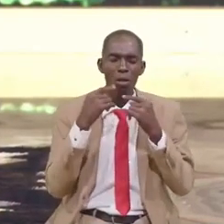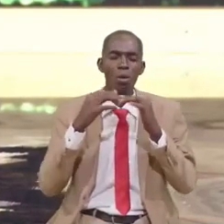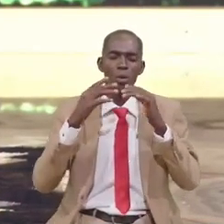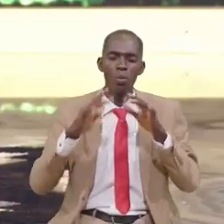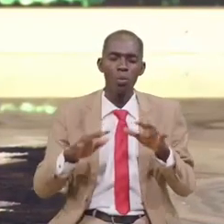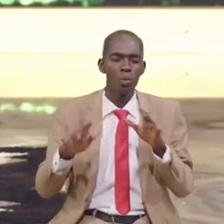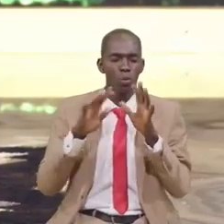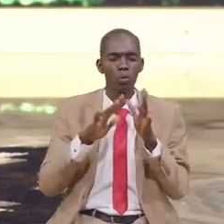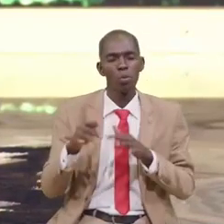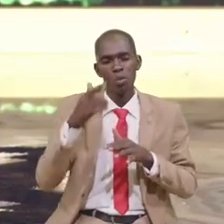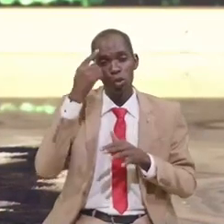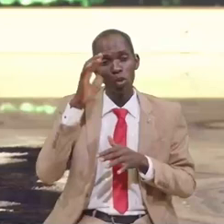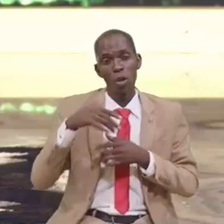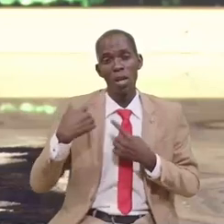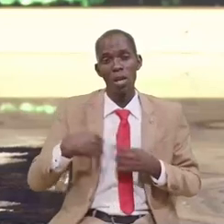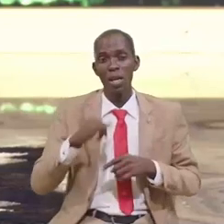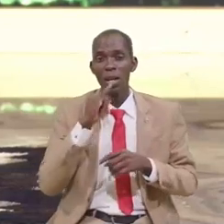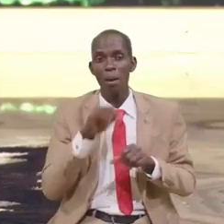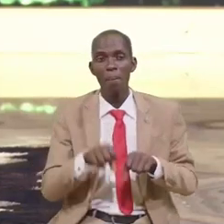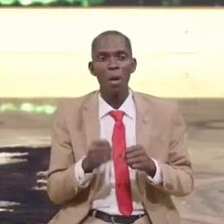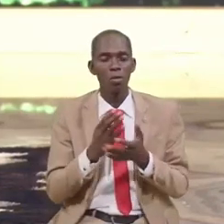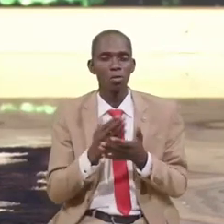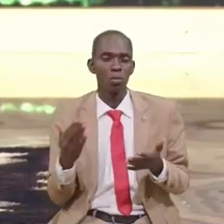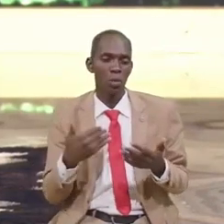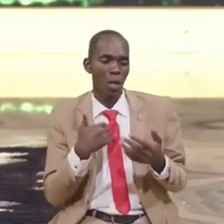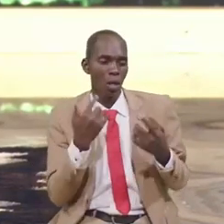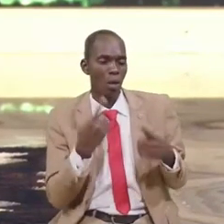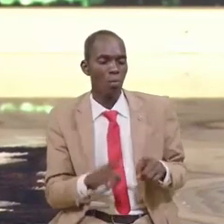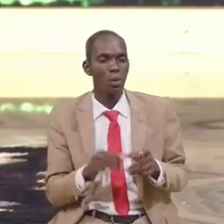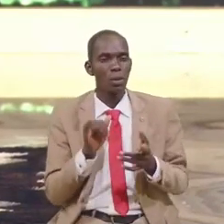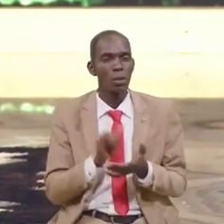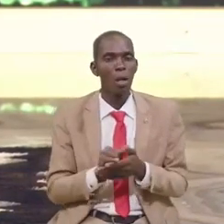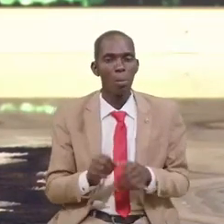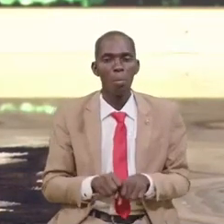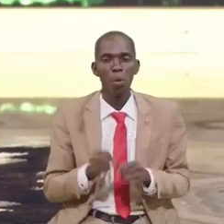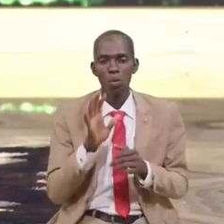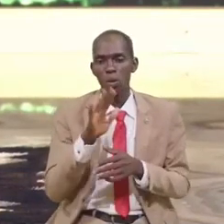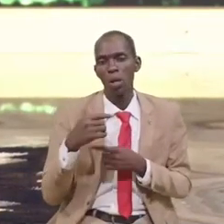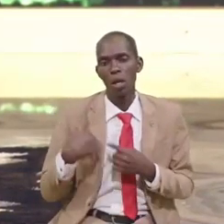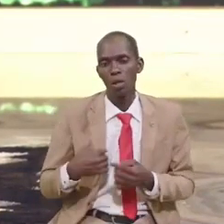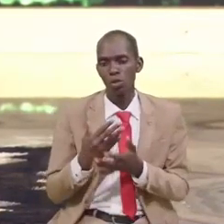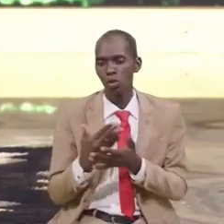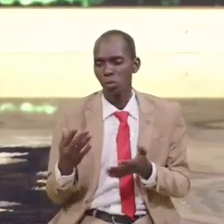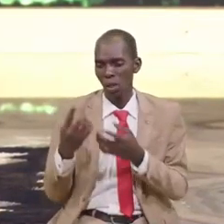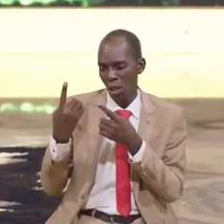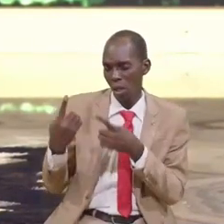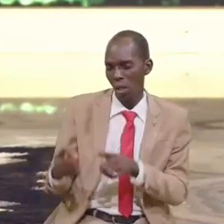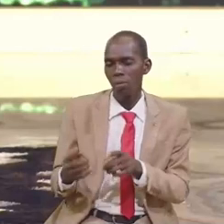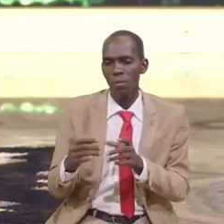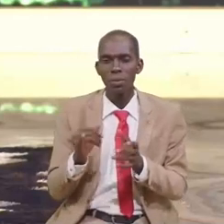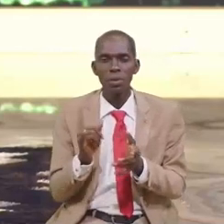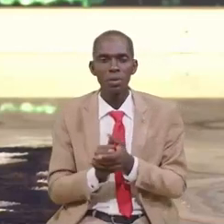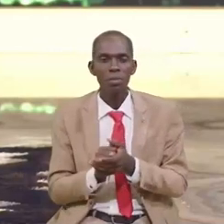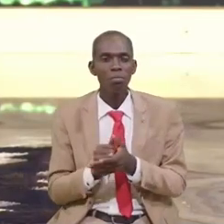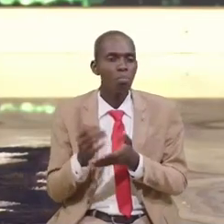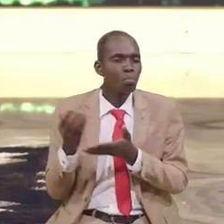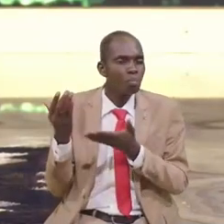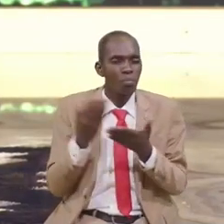parce que votre cœur est brisé. Quelque chose est arrivé, ce qui a brisé votre cœur, quelque chose est arrivé, ce qui a